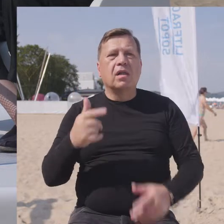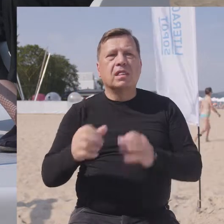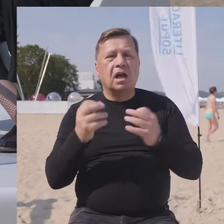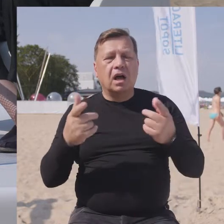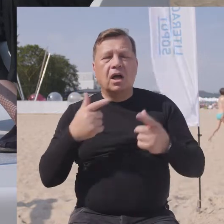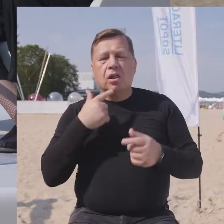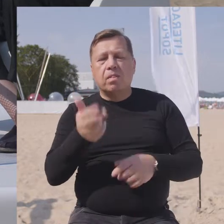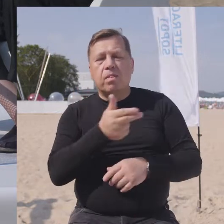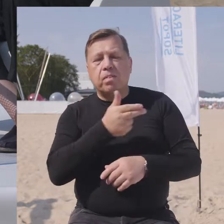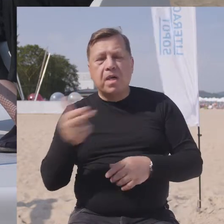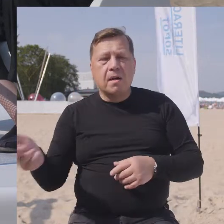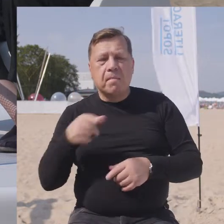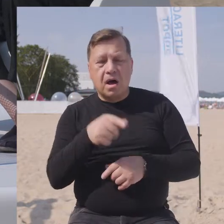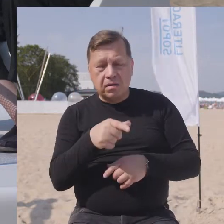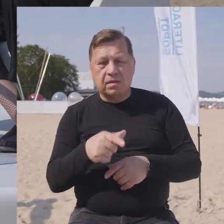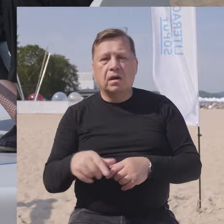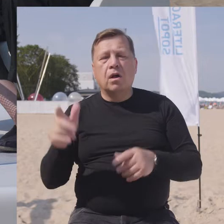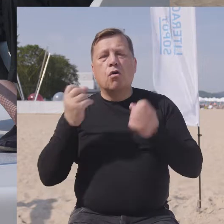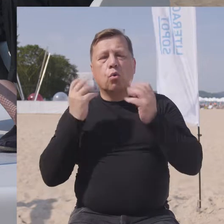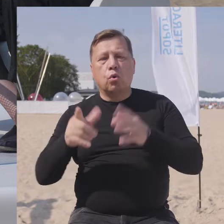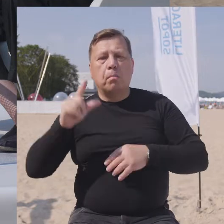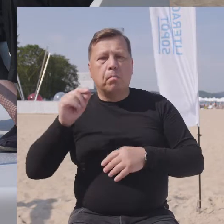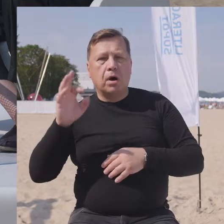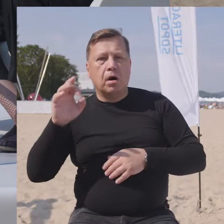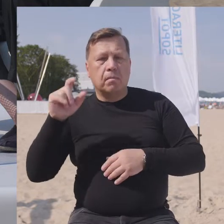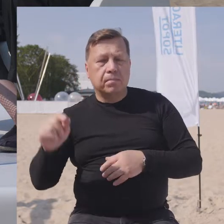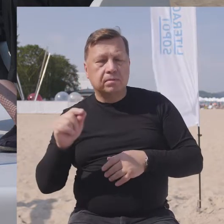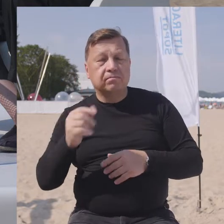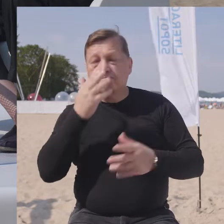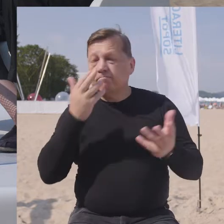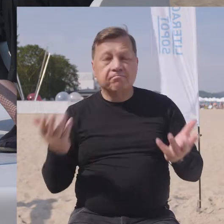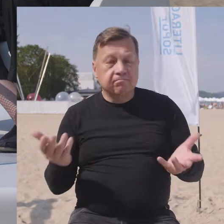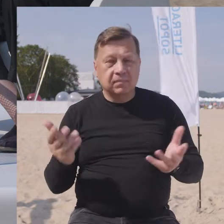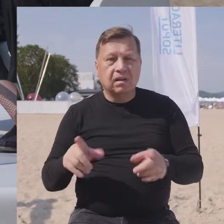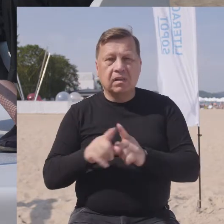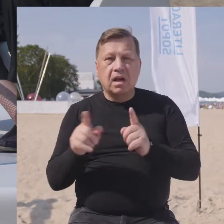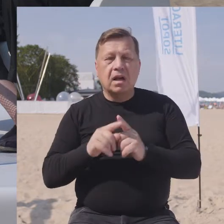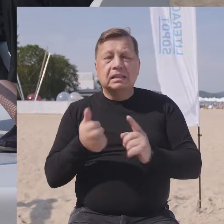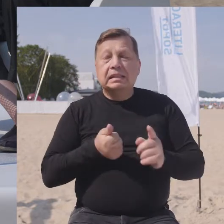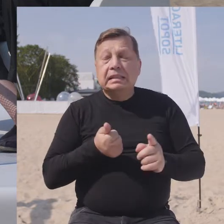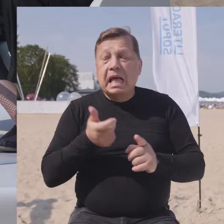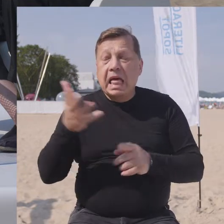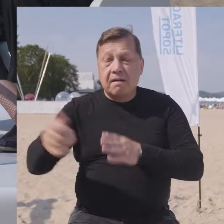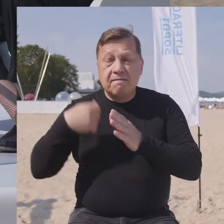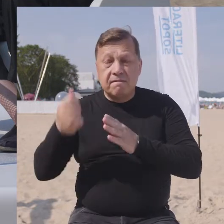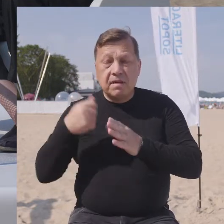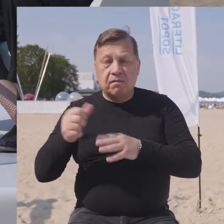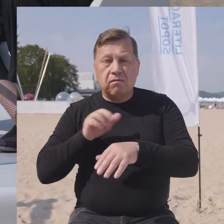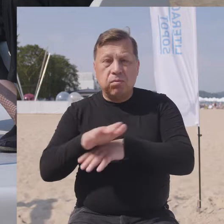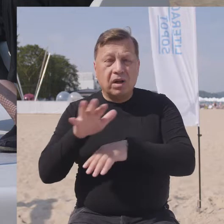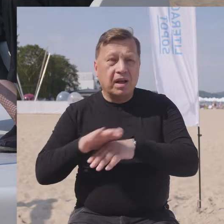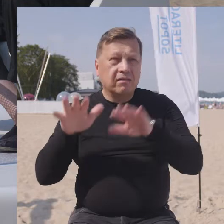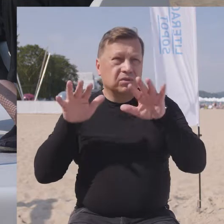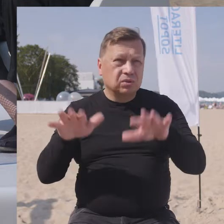których mówimy, w kulturze pop i o nieprawdopodobnym wpływie seriali, dlatego że